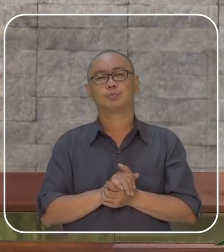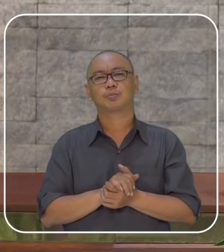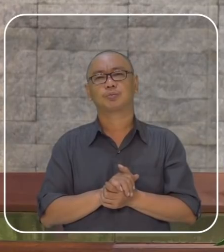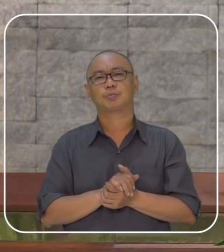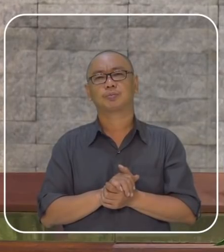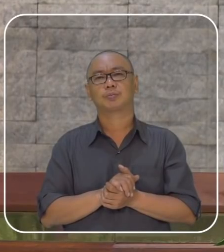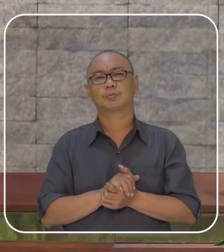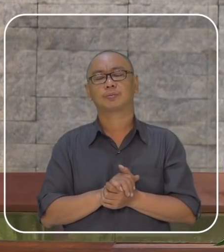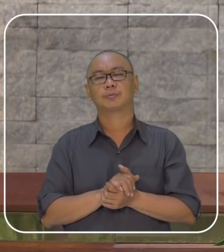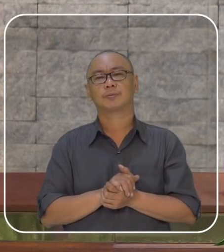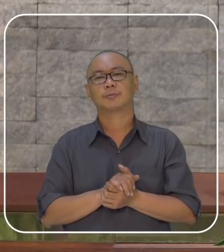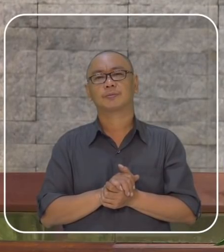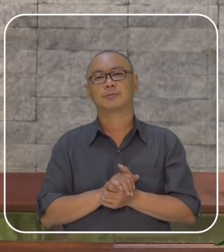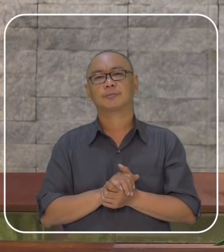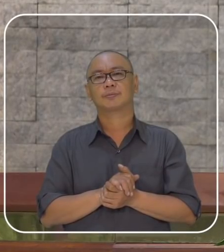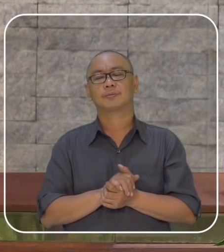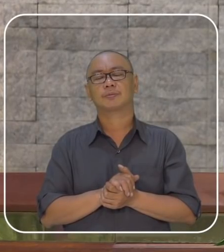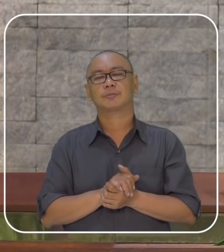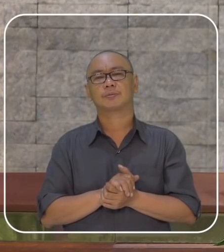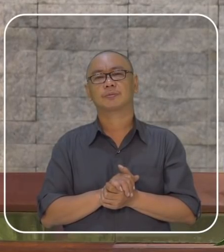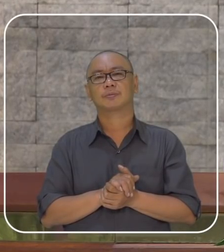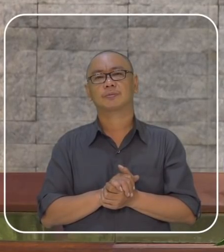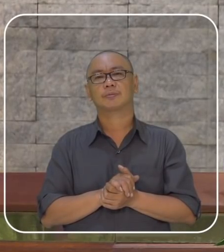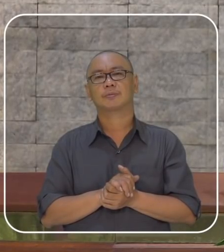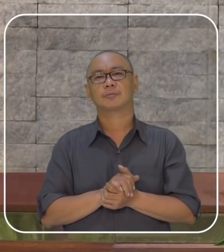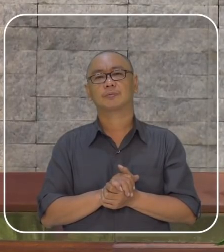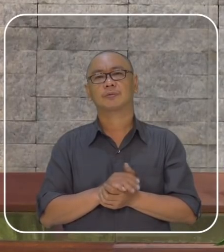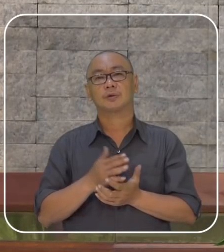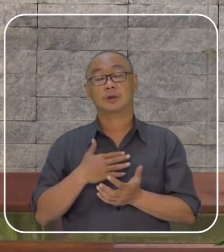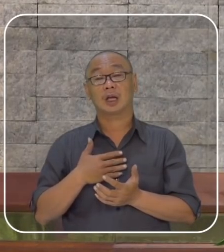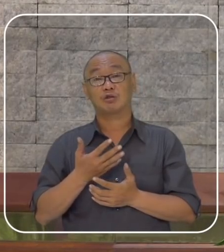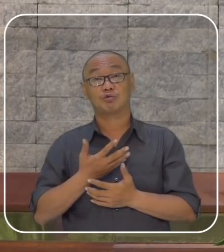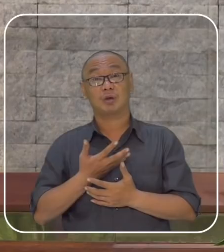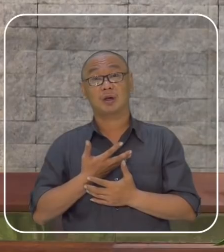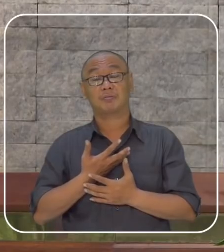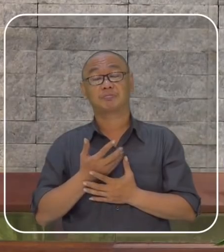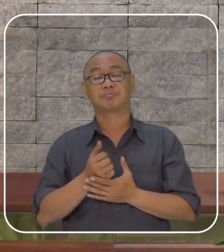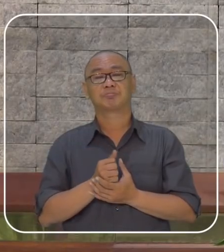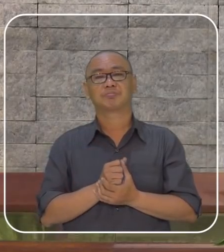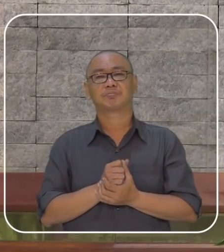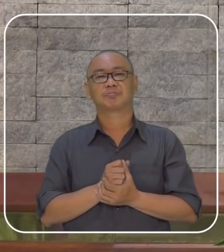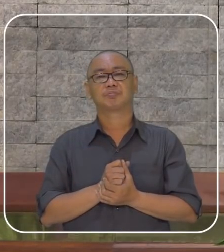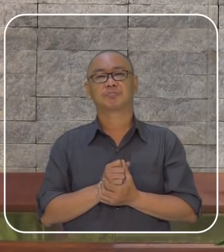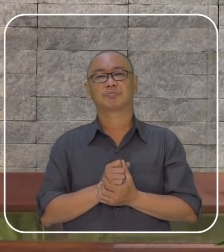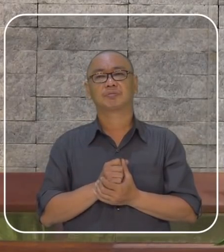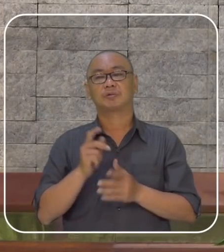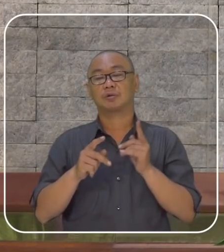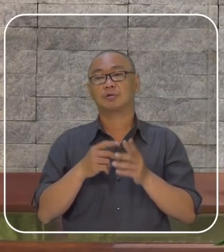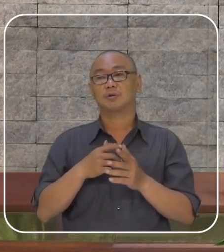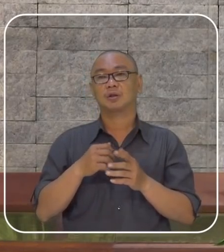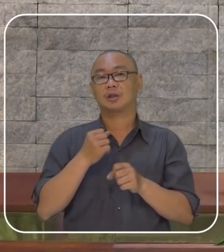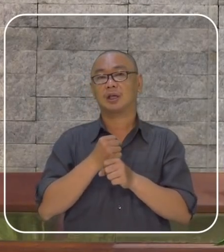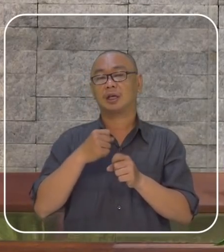Ya. Nah mari kita lihat lagi. Saya suka ya pada akhirnya di GKI